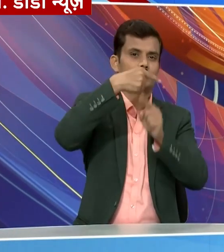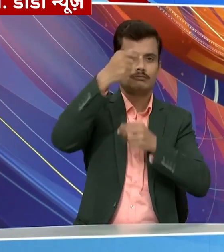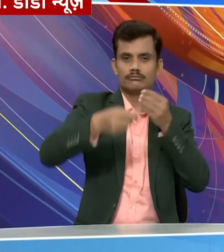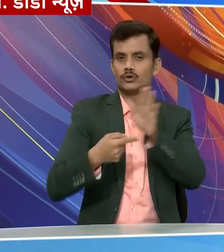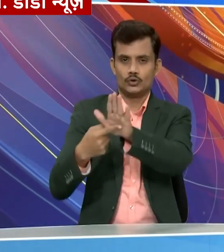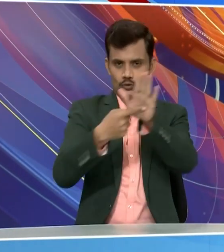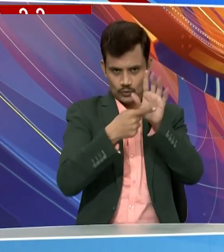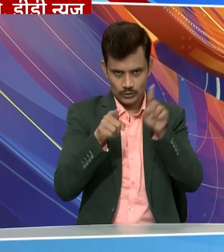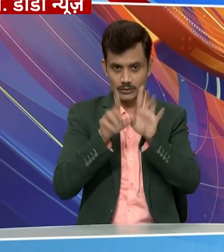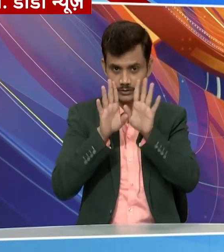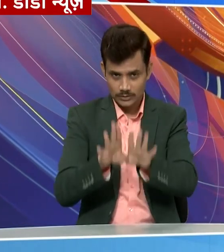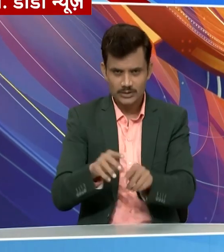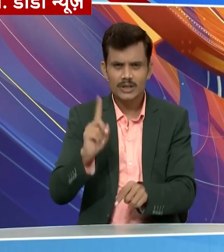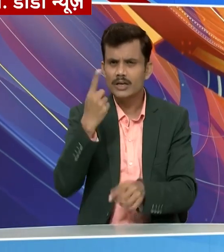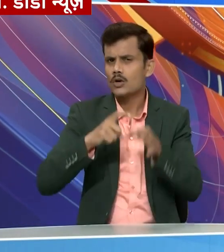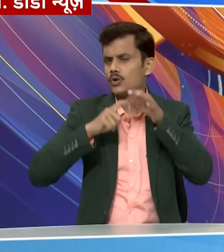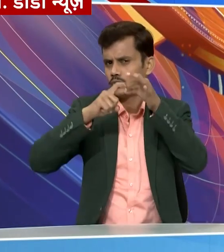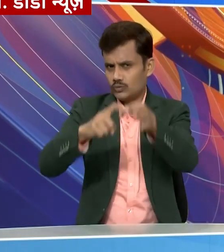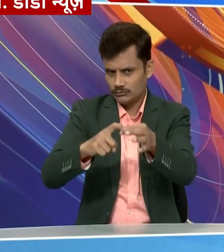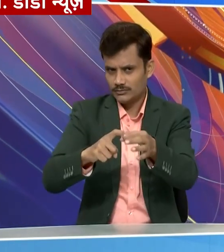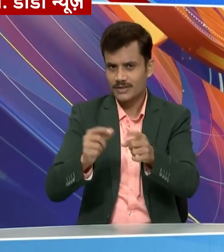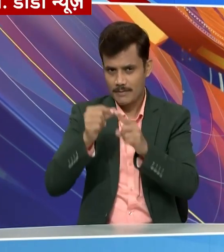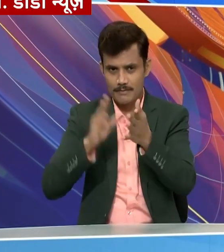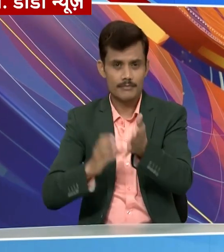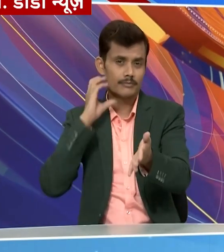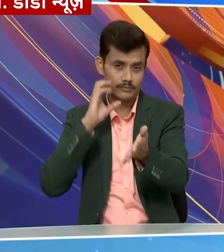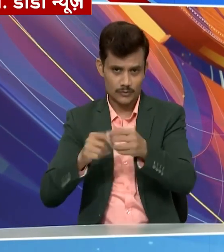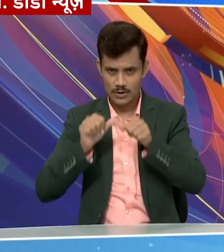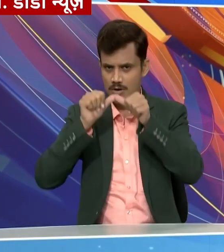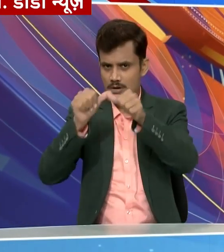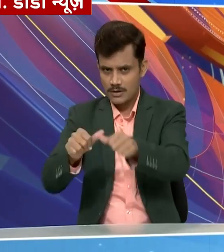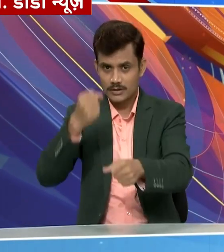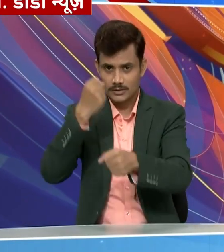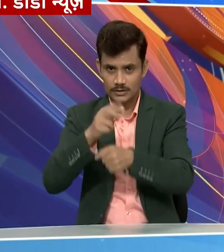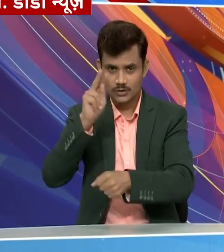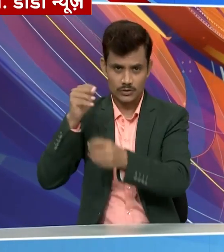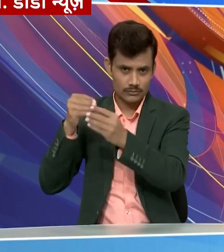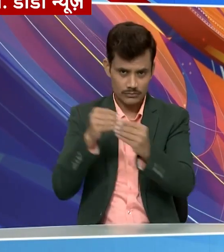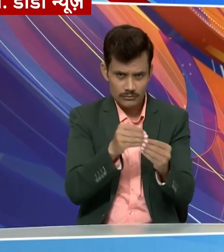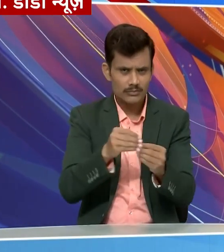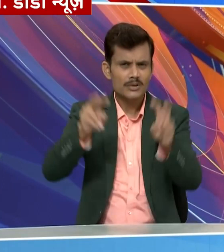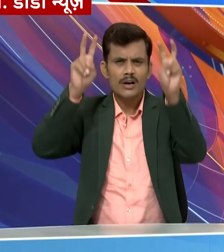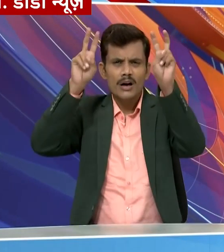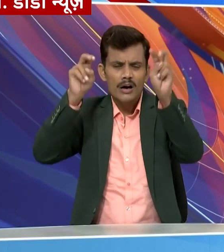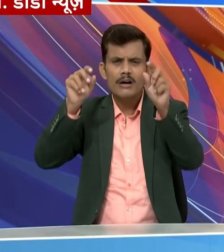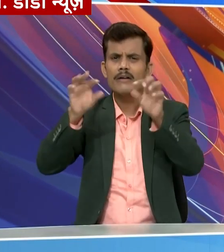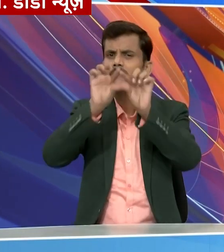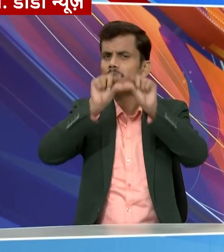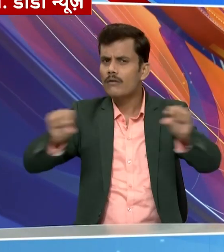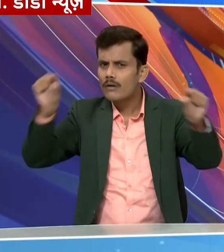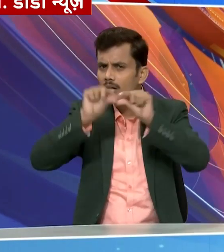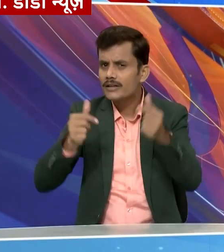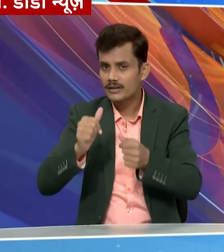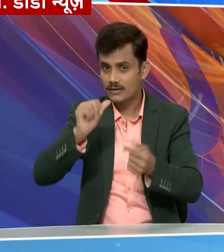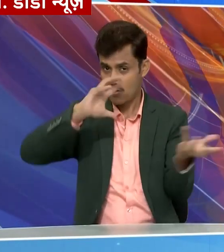दृष्टिकोण लाएंगे। एक सवाल के जवाब में प्रधानमंत्री ने कहा कि G20 के लिए हमारा आदर्श वाक्य है